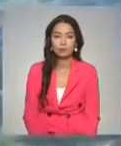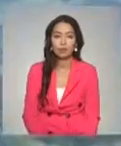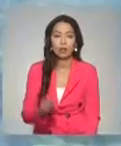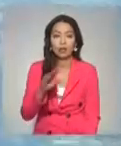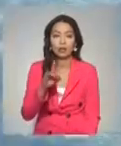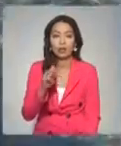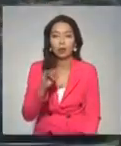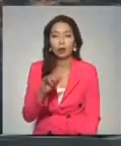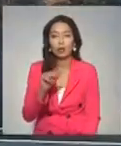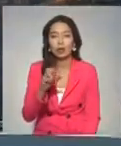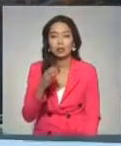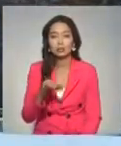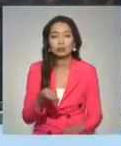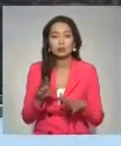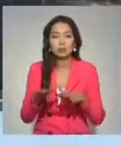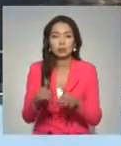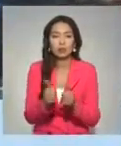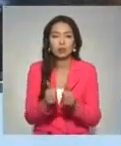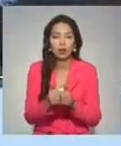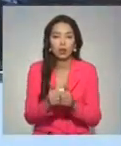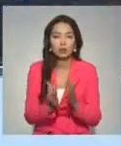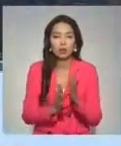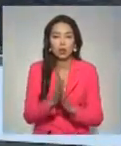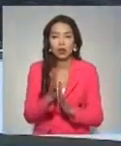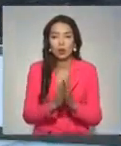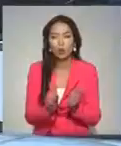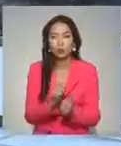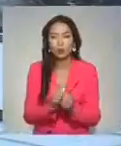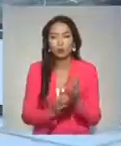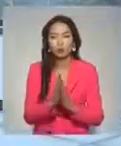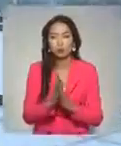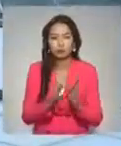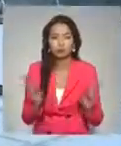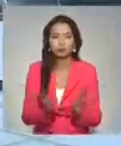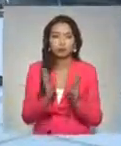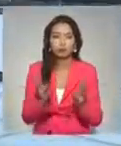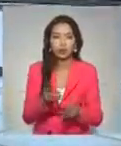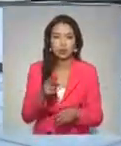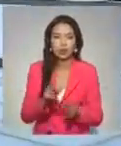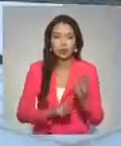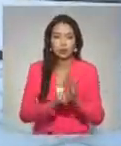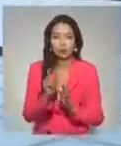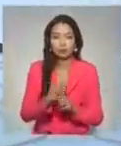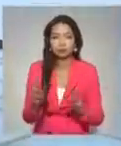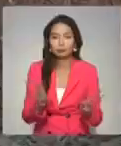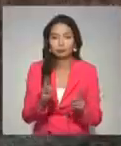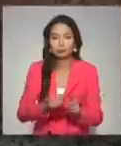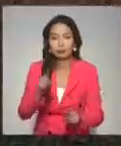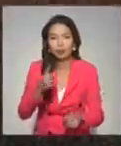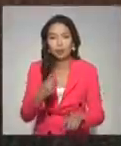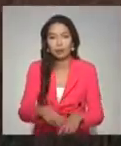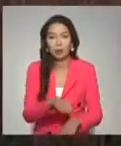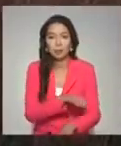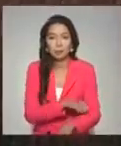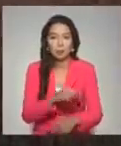Атырауда Каспи теңізінің шағалауында қамыс өрті өшпей тұр. Тілсіз жау 90-ның басында тұтанған. Биіктігі 2,5 метр қалың